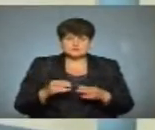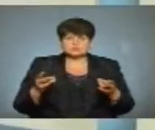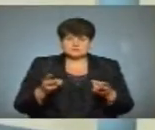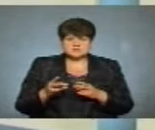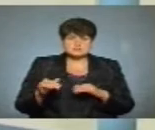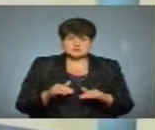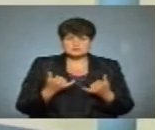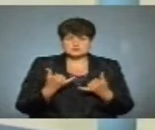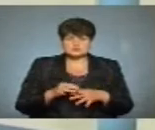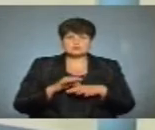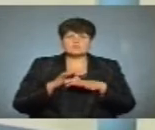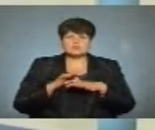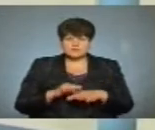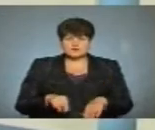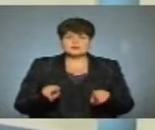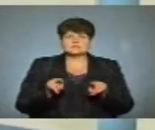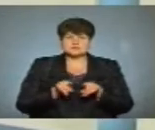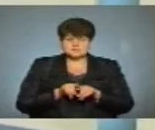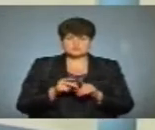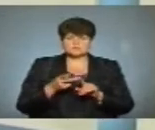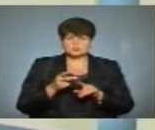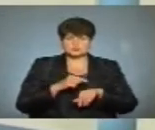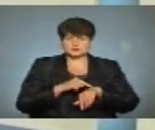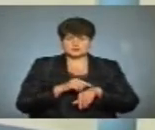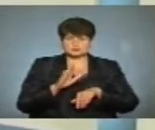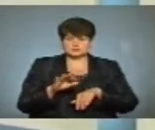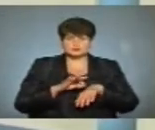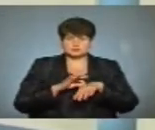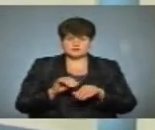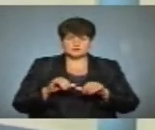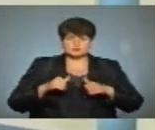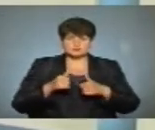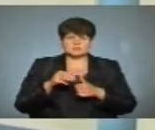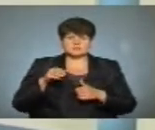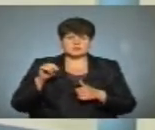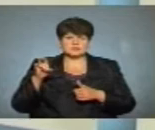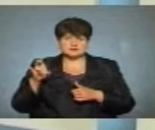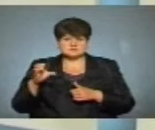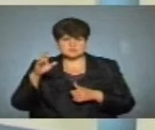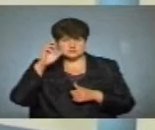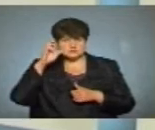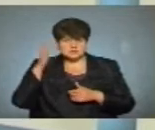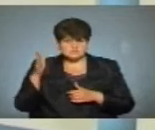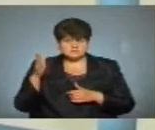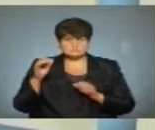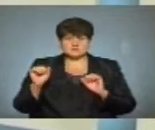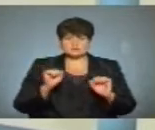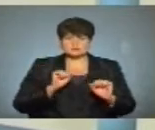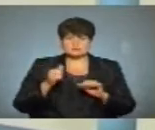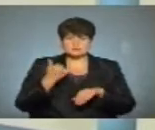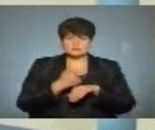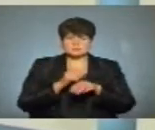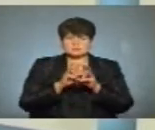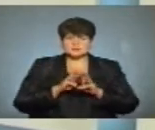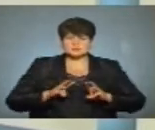ми сьогодні провели. І також в другій годині була проведена комісія ТЕП-ТНС державна під керуванням